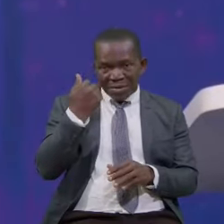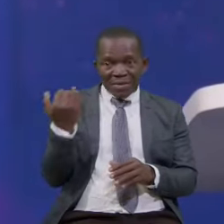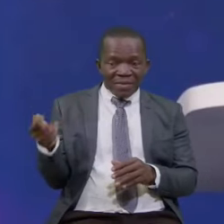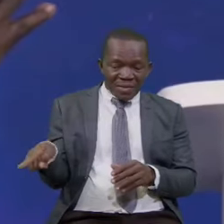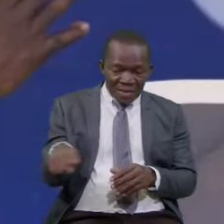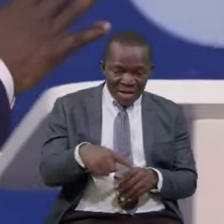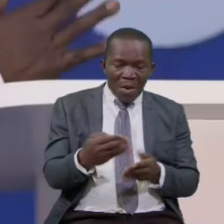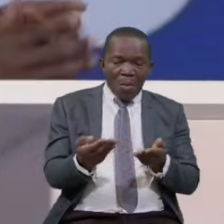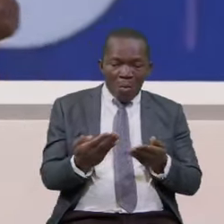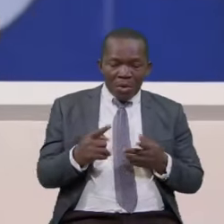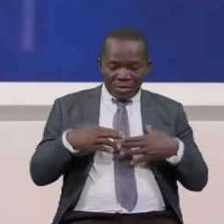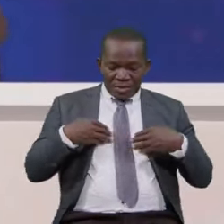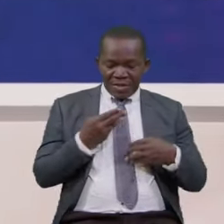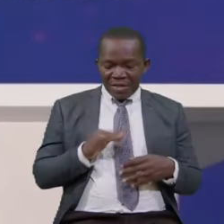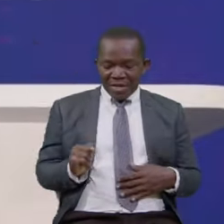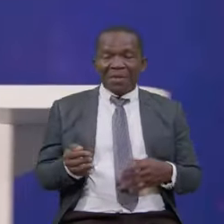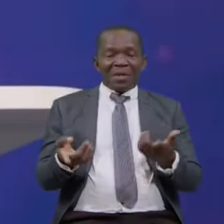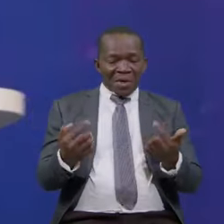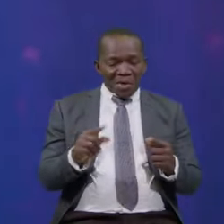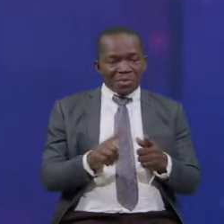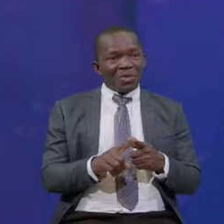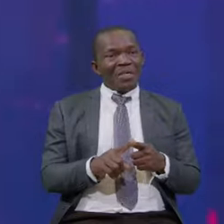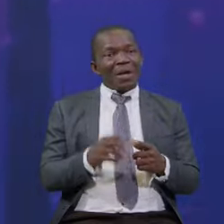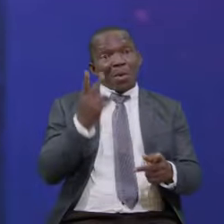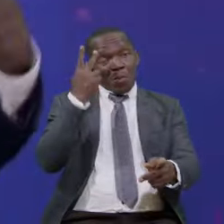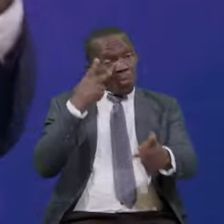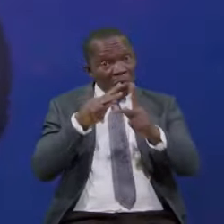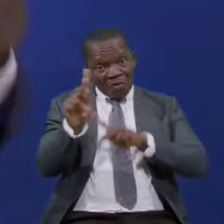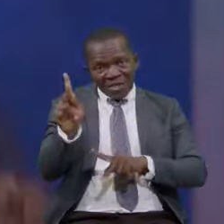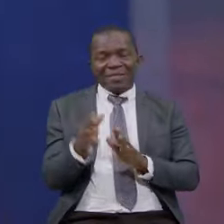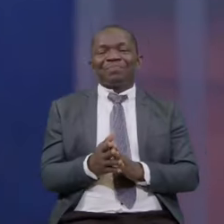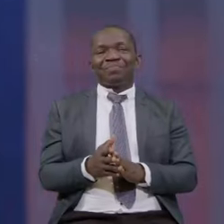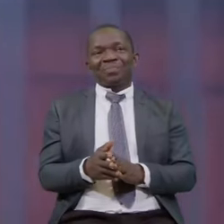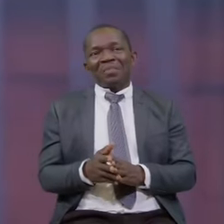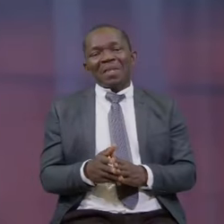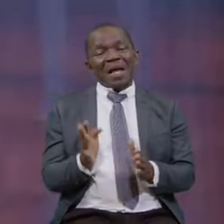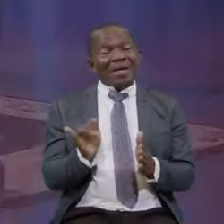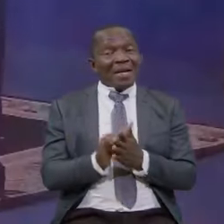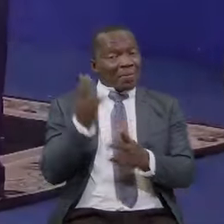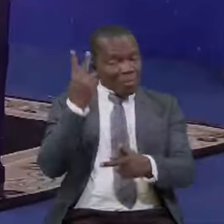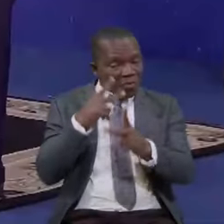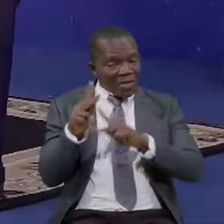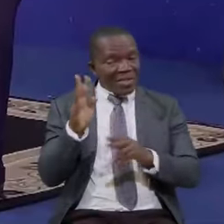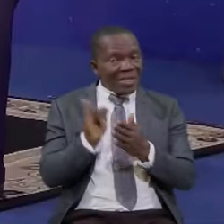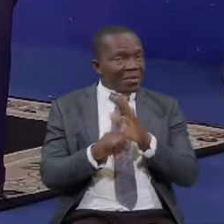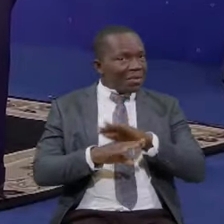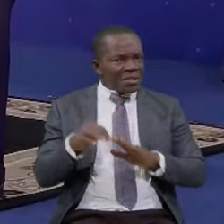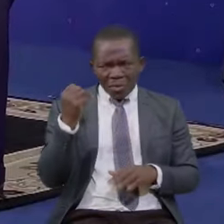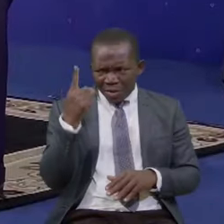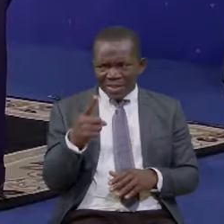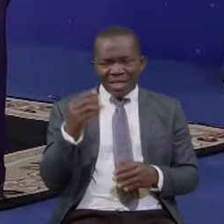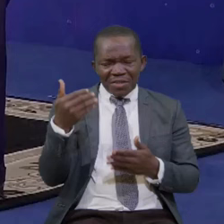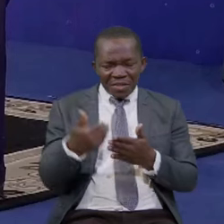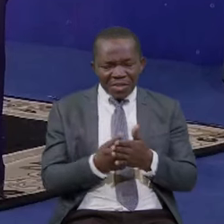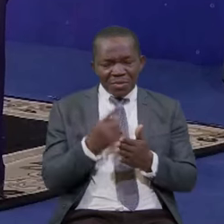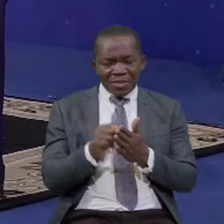le Prophète et le prophète qui n'est même pas dans la Nouvelle Alliance et dit prophète prophète je veis je vais